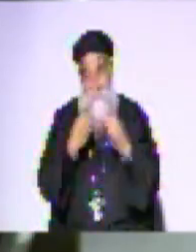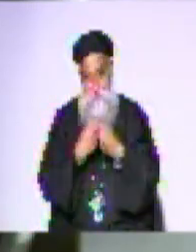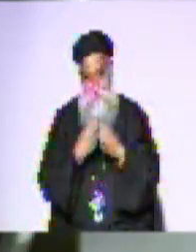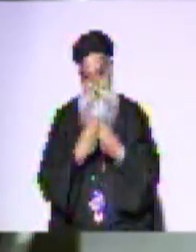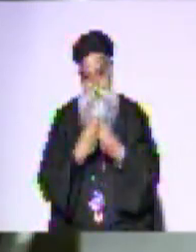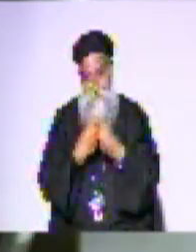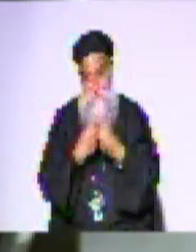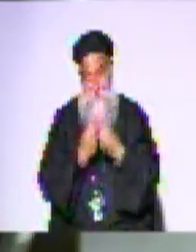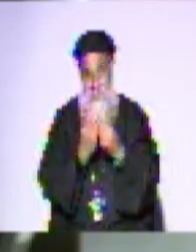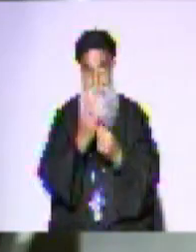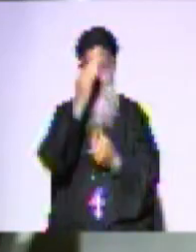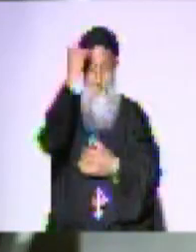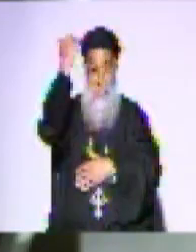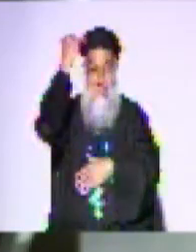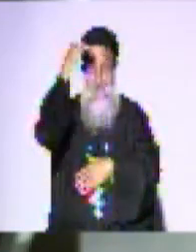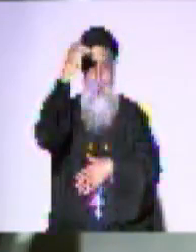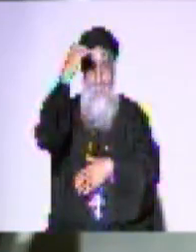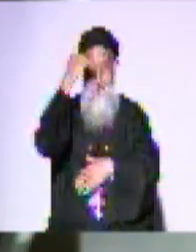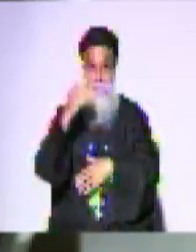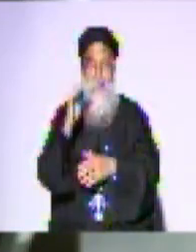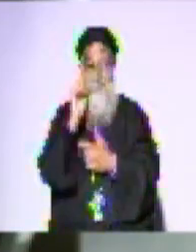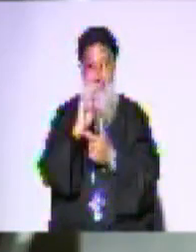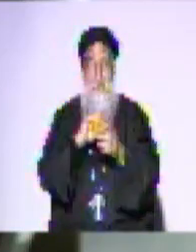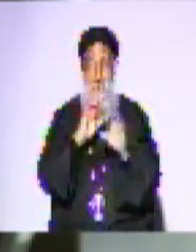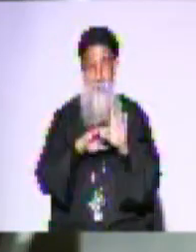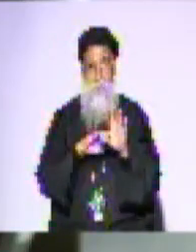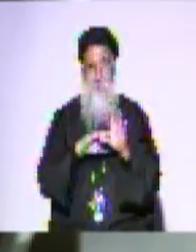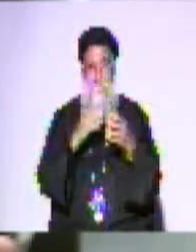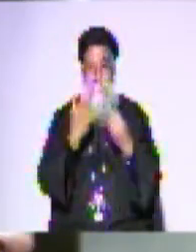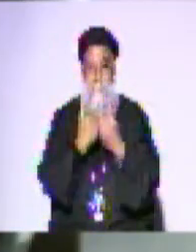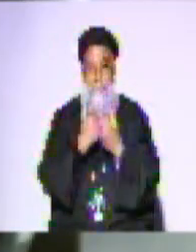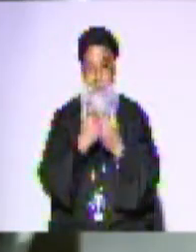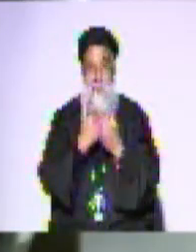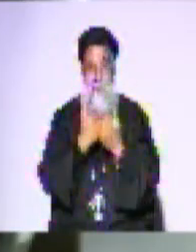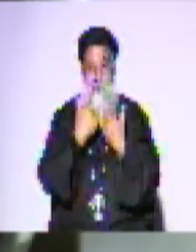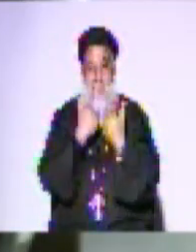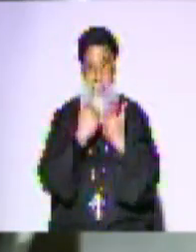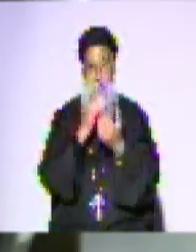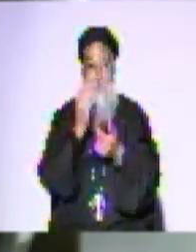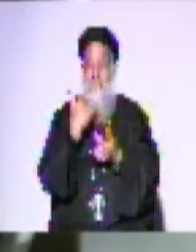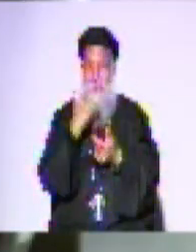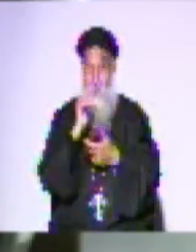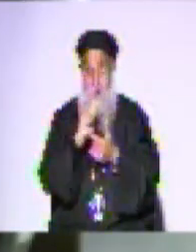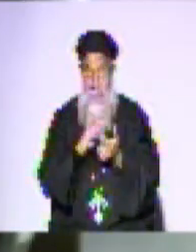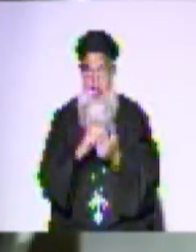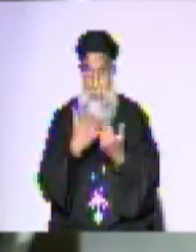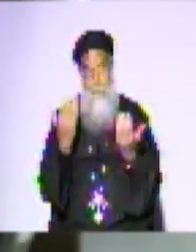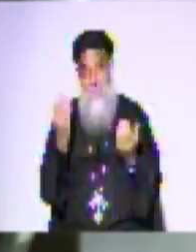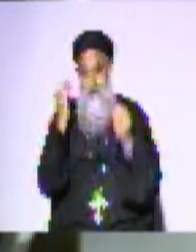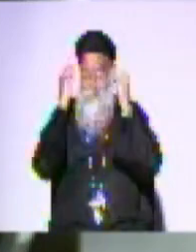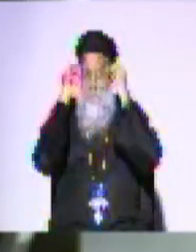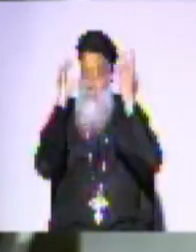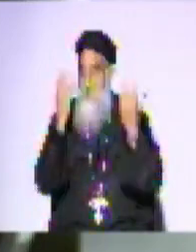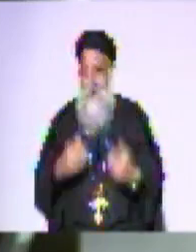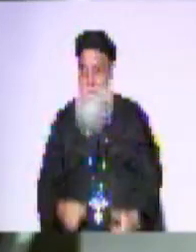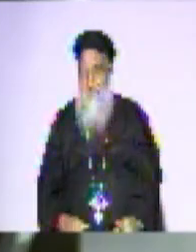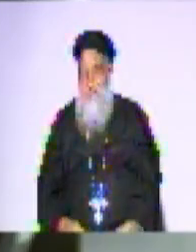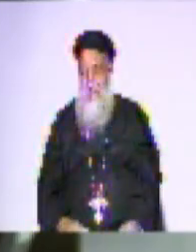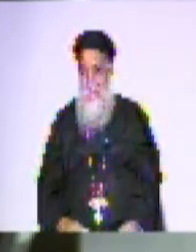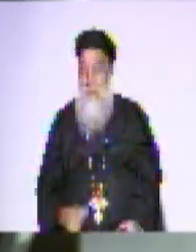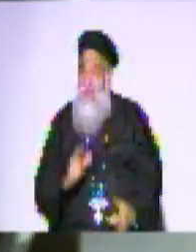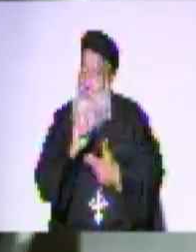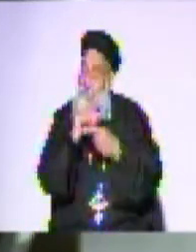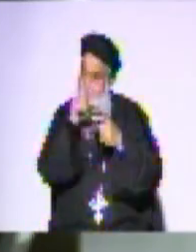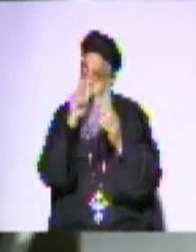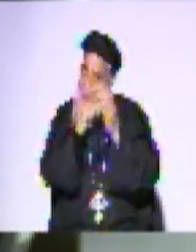أجلسنا معه في السماويات. من غير المسيح ما نقدرش، لأنه هو رأس البشرية الجديدة زي